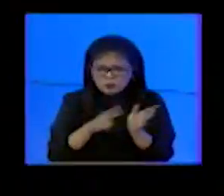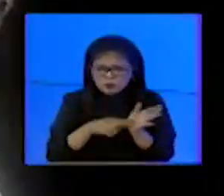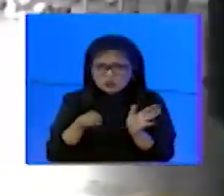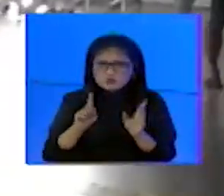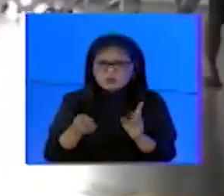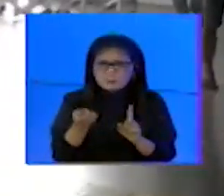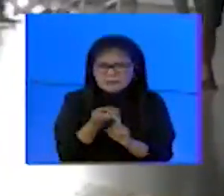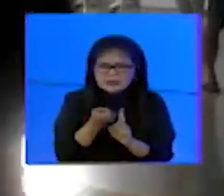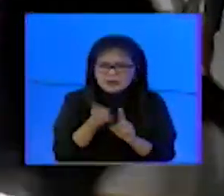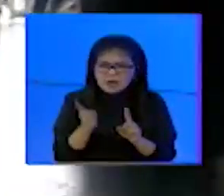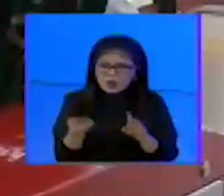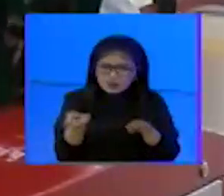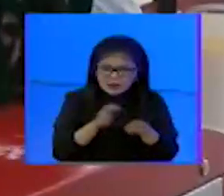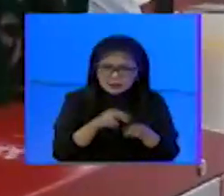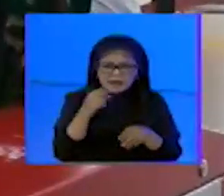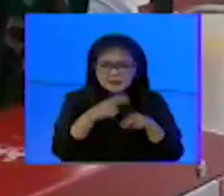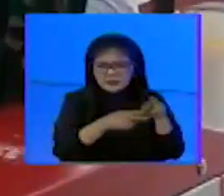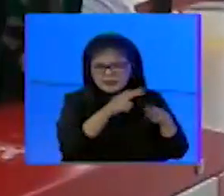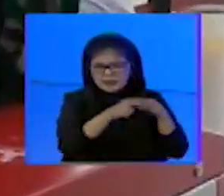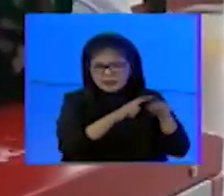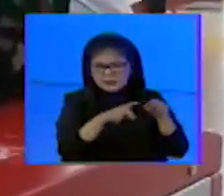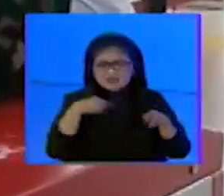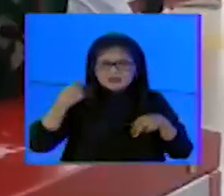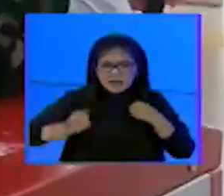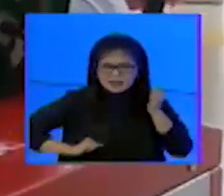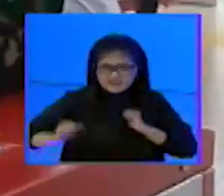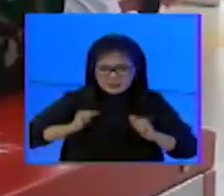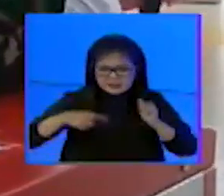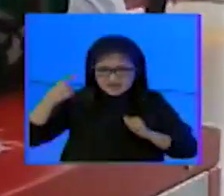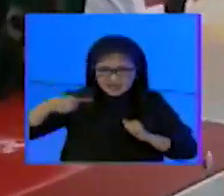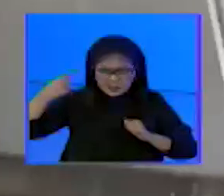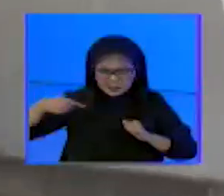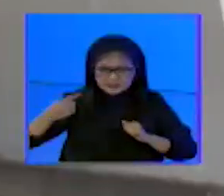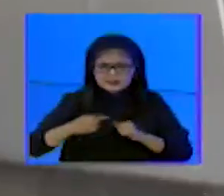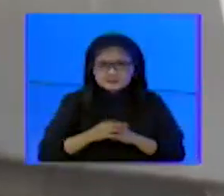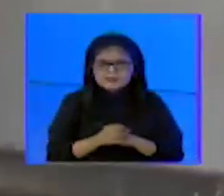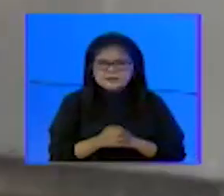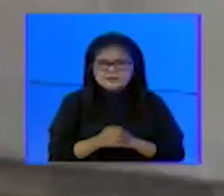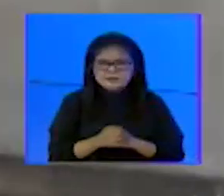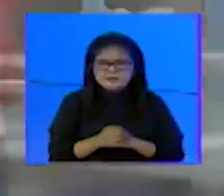beraktivitas sehari-hari. Dari Bogor, Jawa Barat, Furqon Munawar, iNews melaporkan.